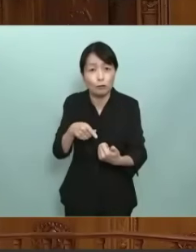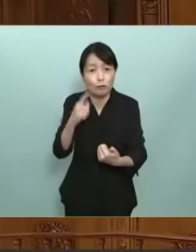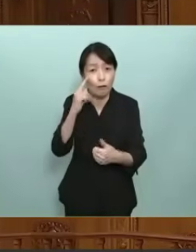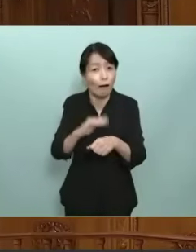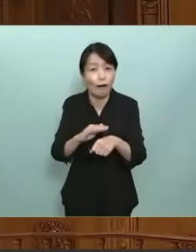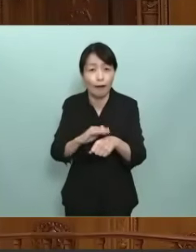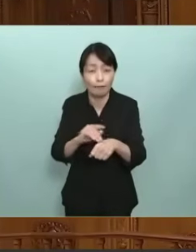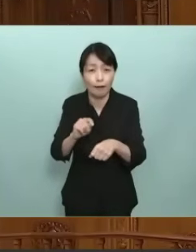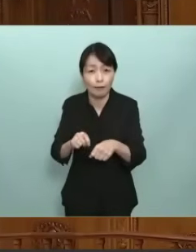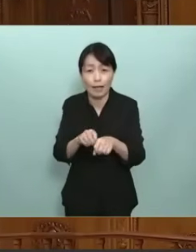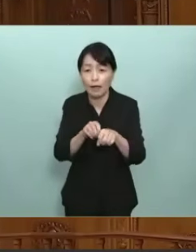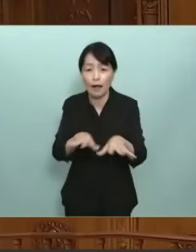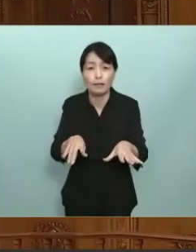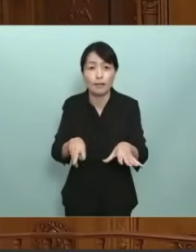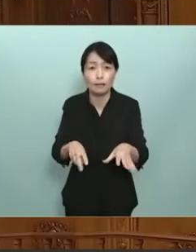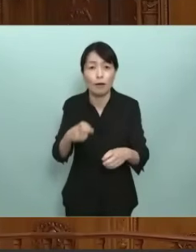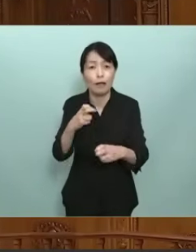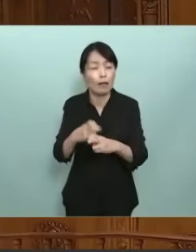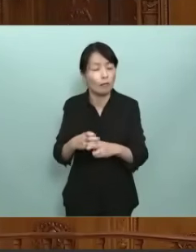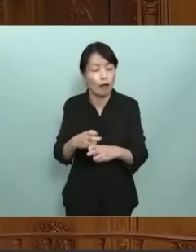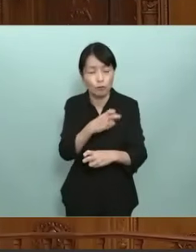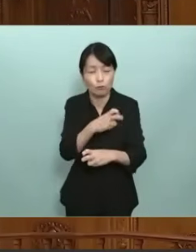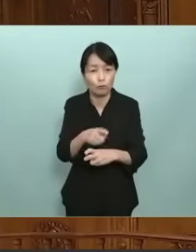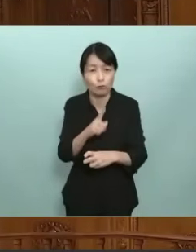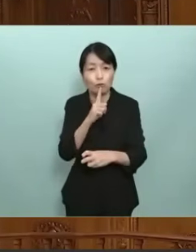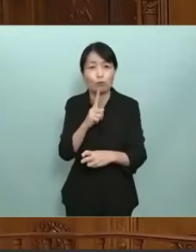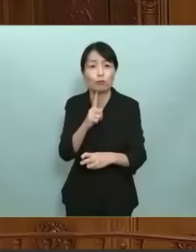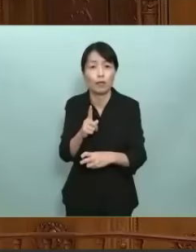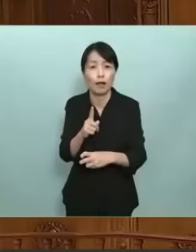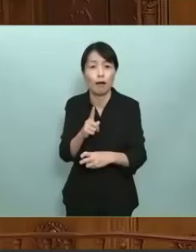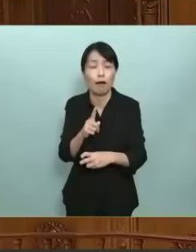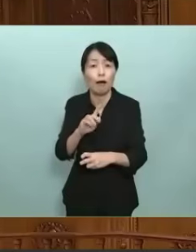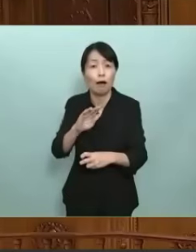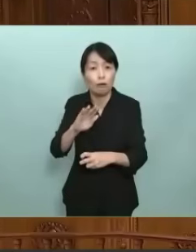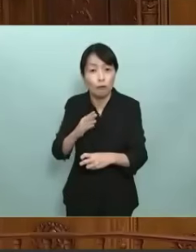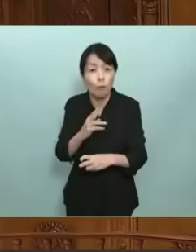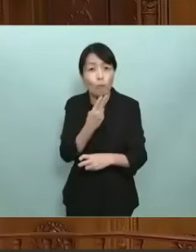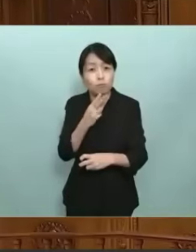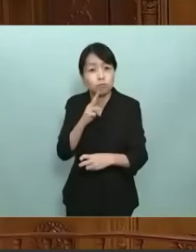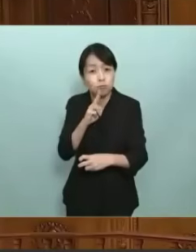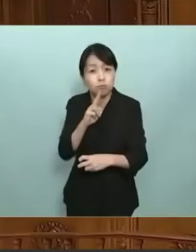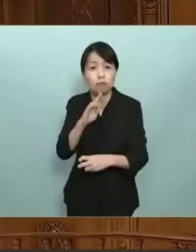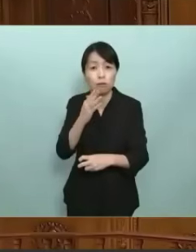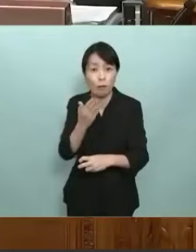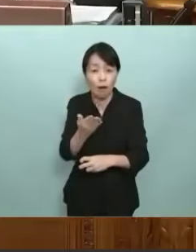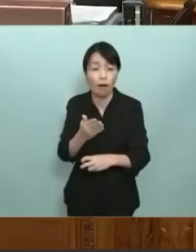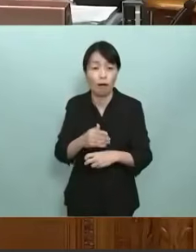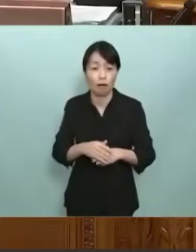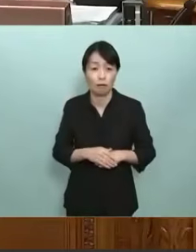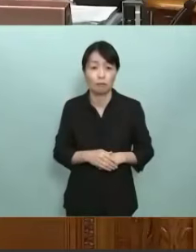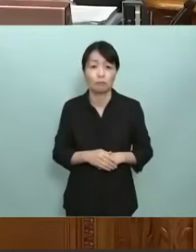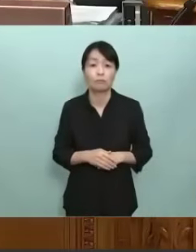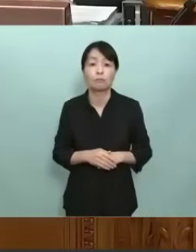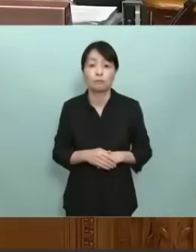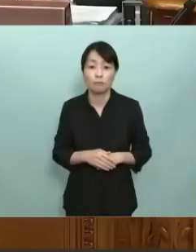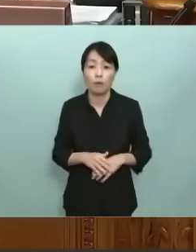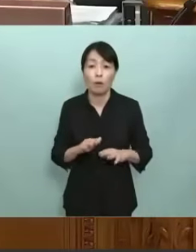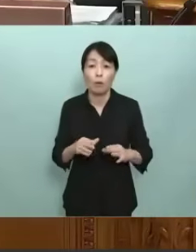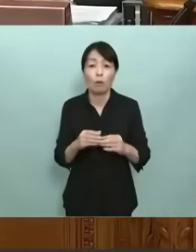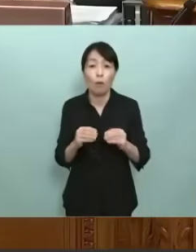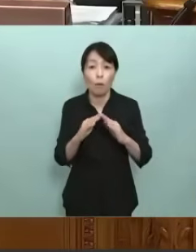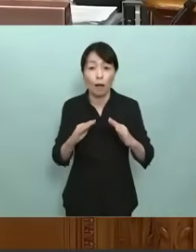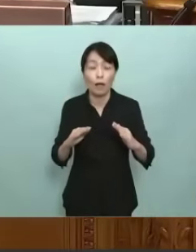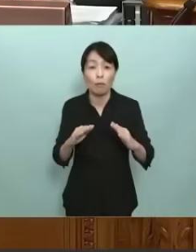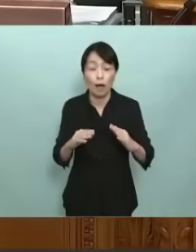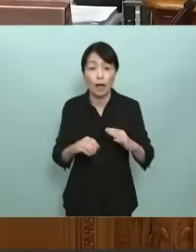の趣旨に反すると正論を解きましたがこの発言を保護にするのですか国は